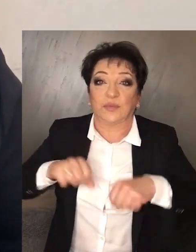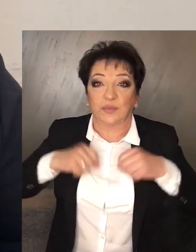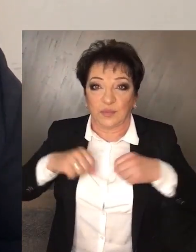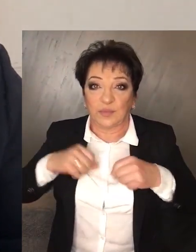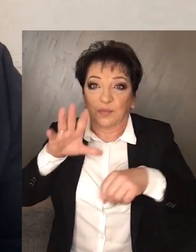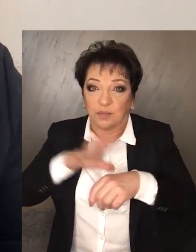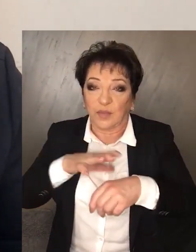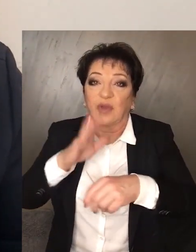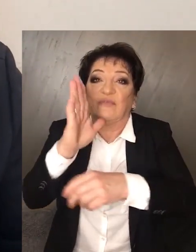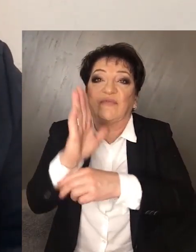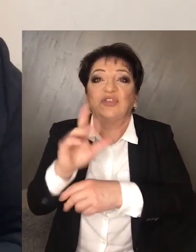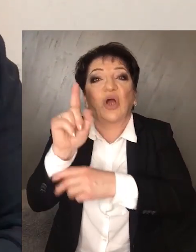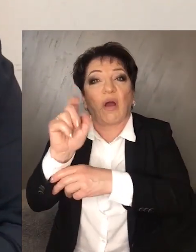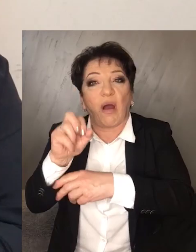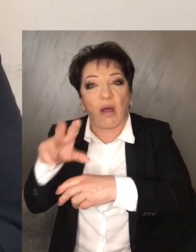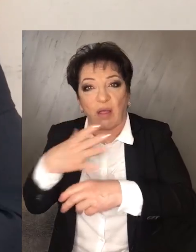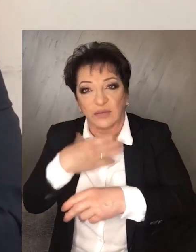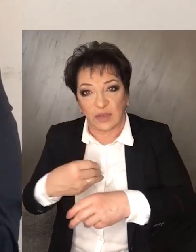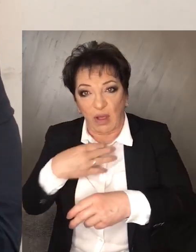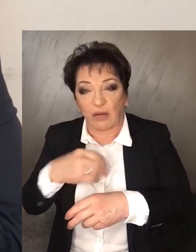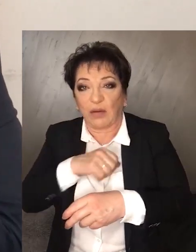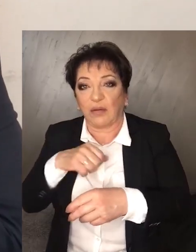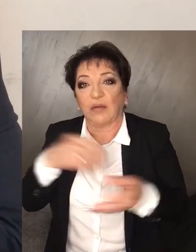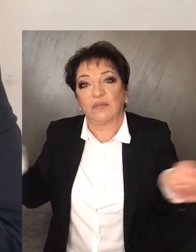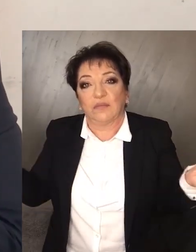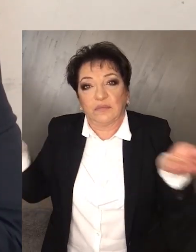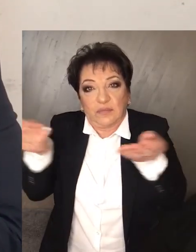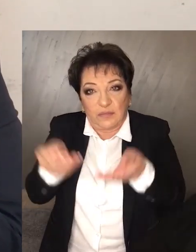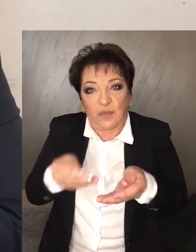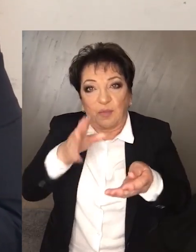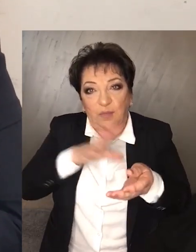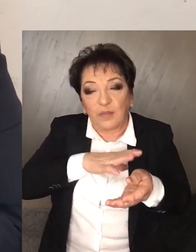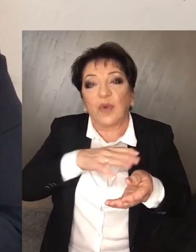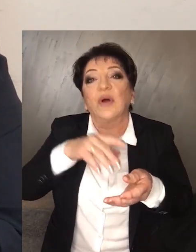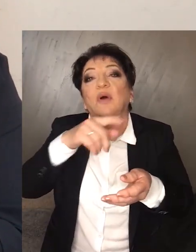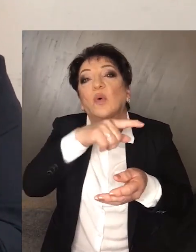է, այսինքն փորձել է Վաչական Խալացյանը